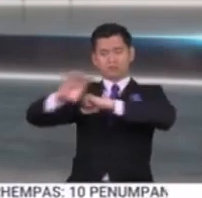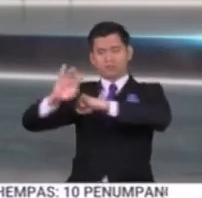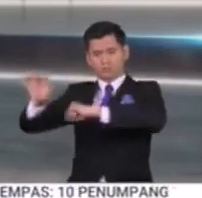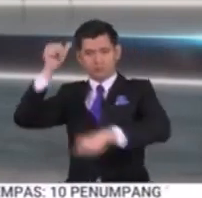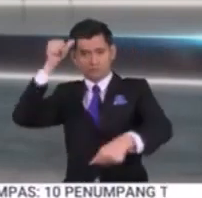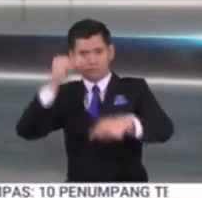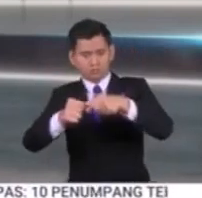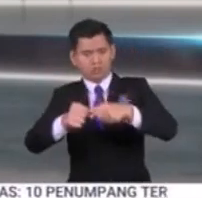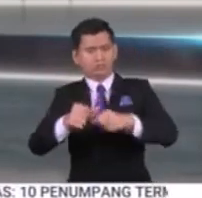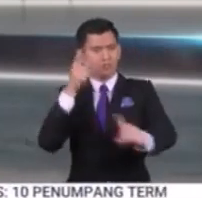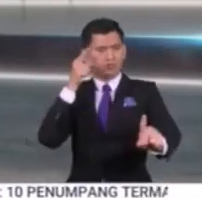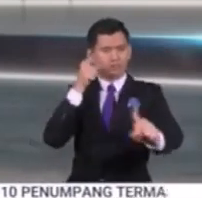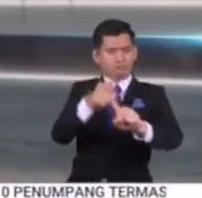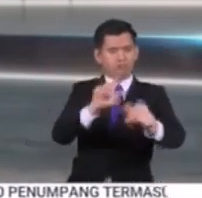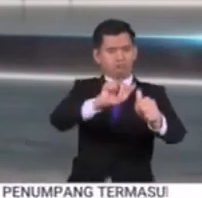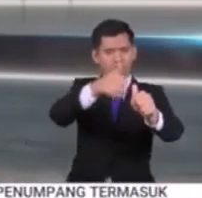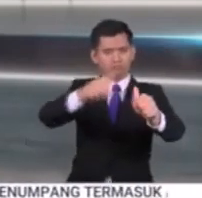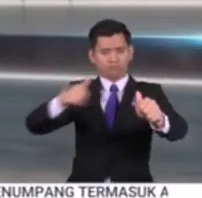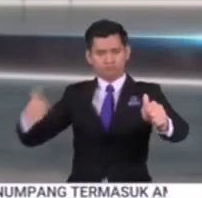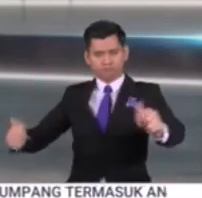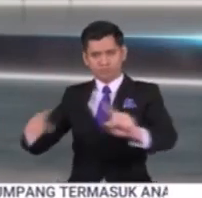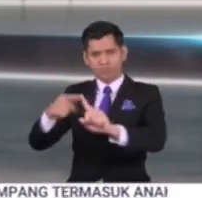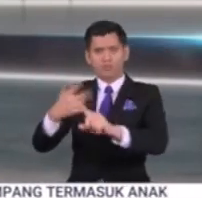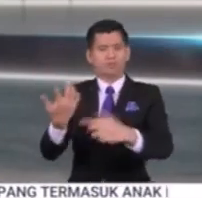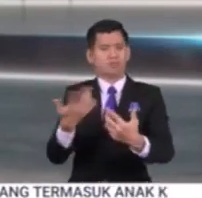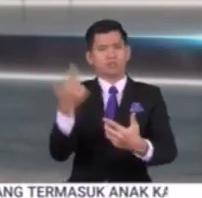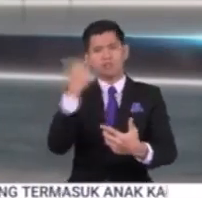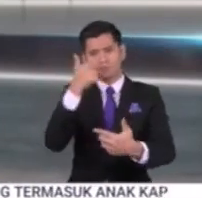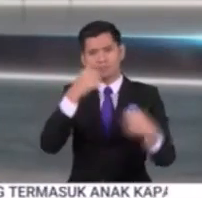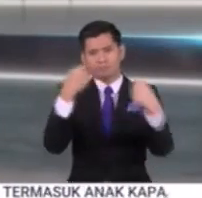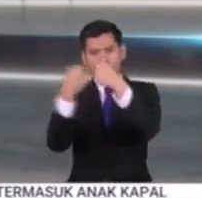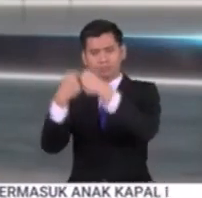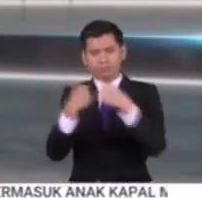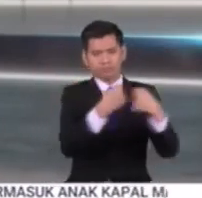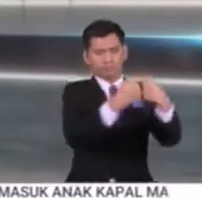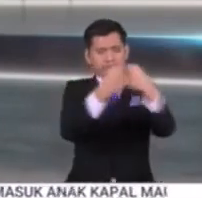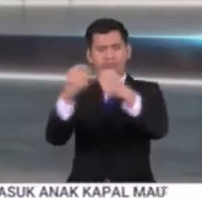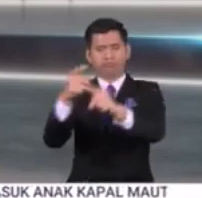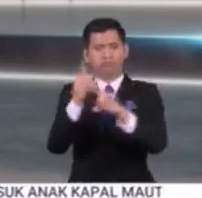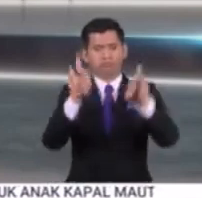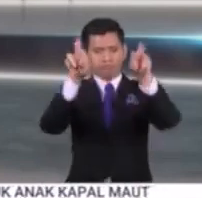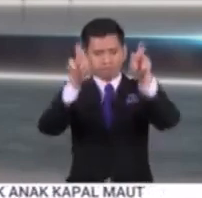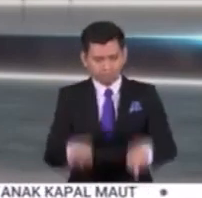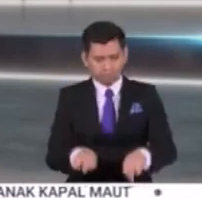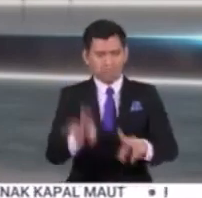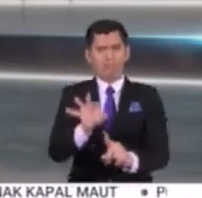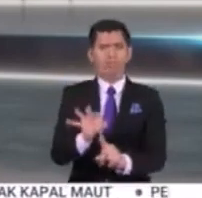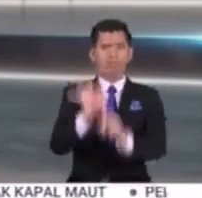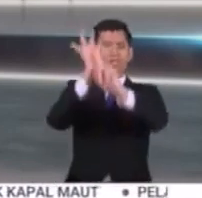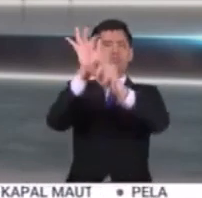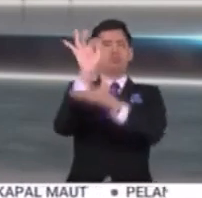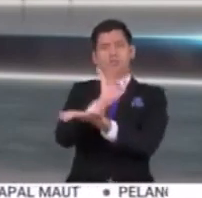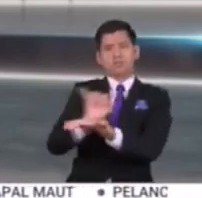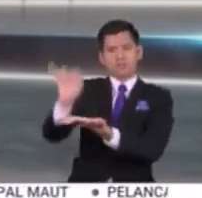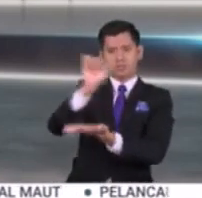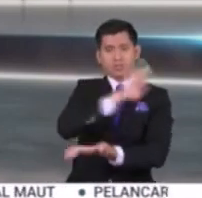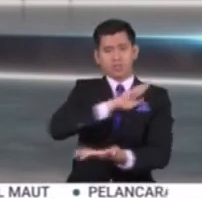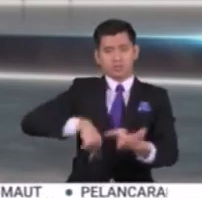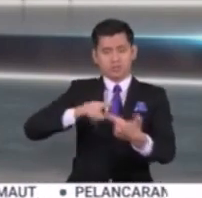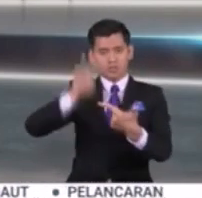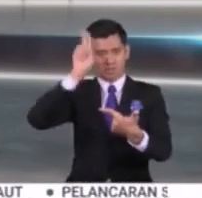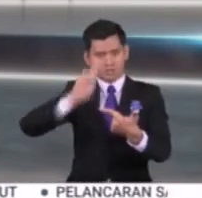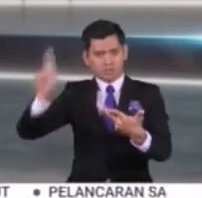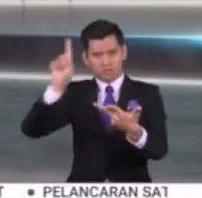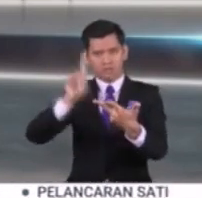Peringatan bertujuan mengelakkan wujudnya ketidakharmonian dalam kalangan rakyat, terutamanya institusi diraja,